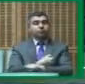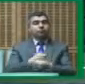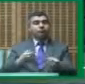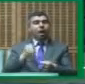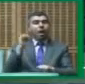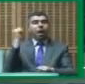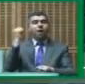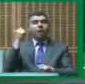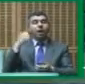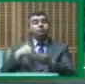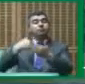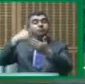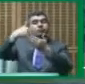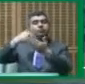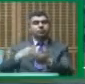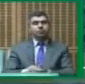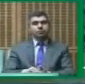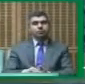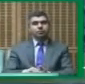لسنوات عديدة،